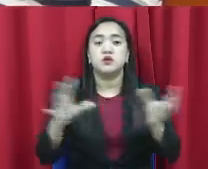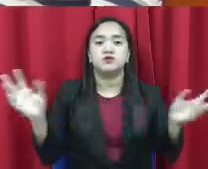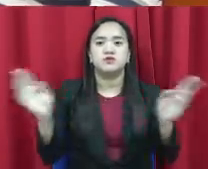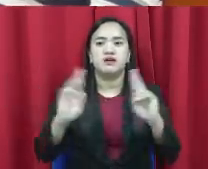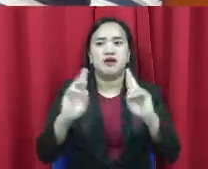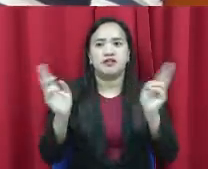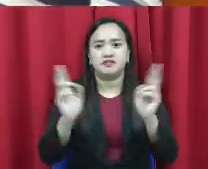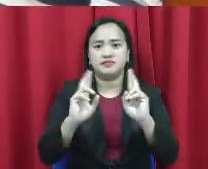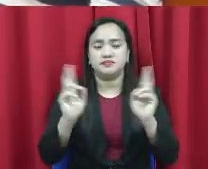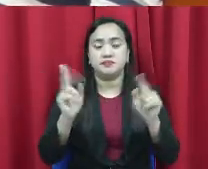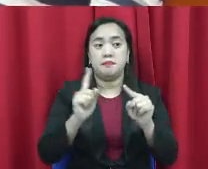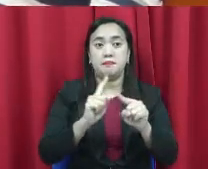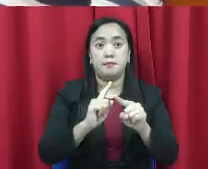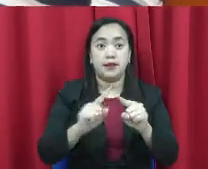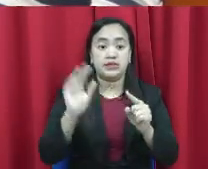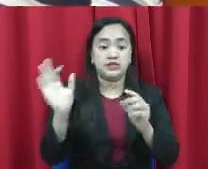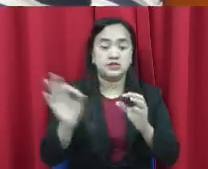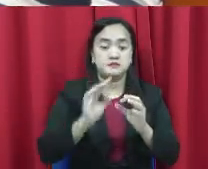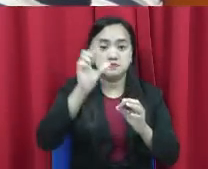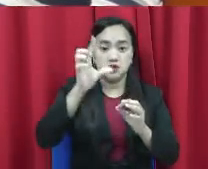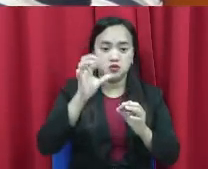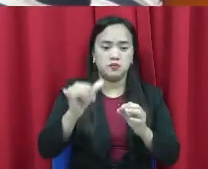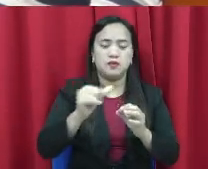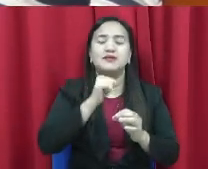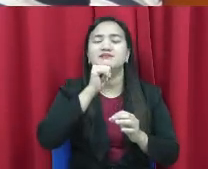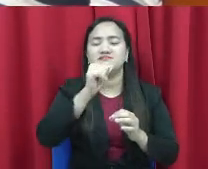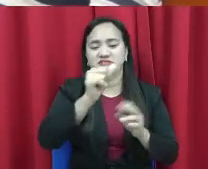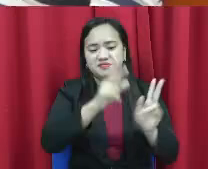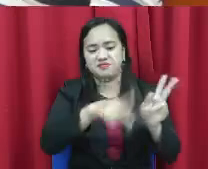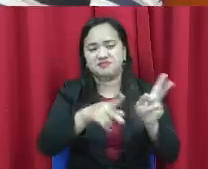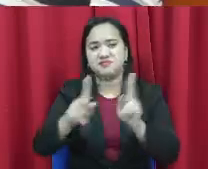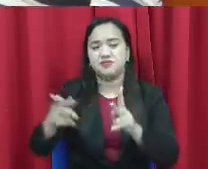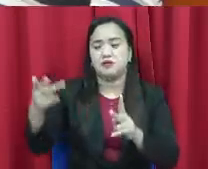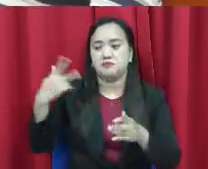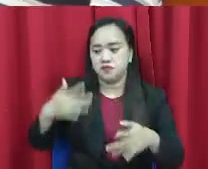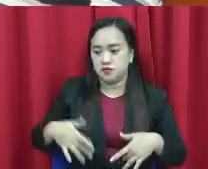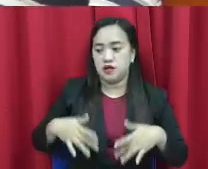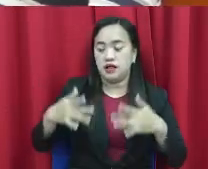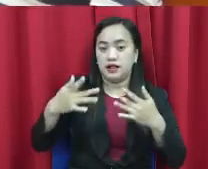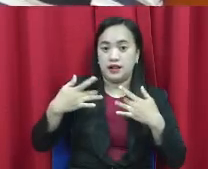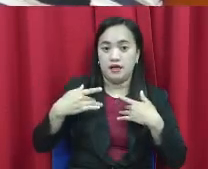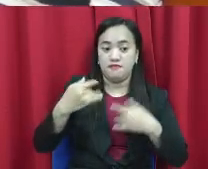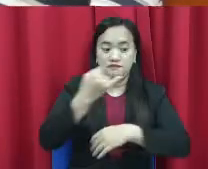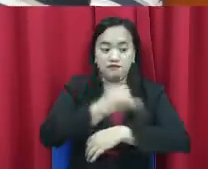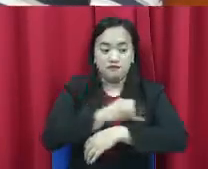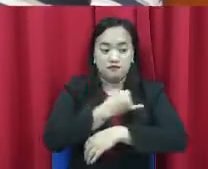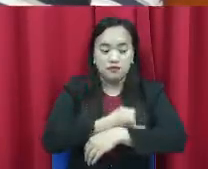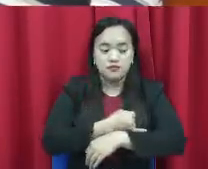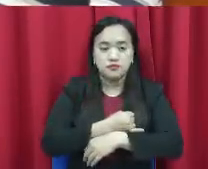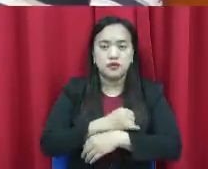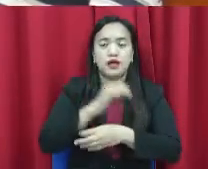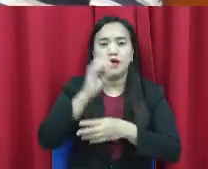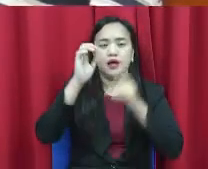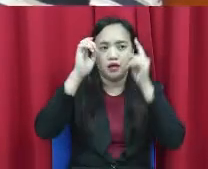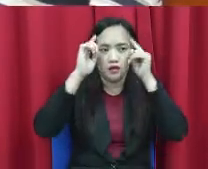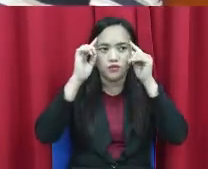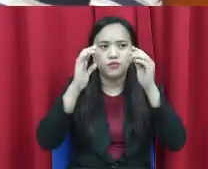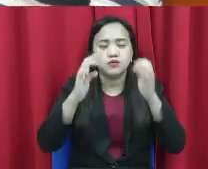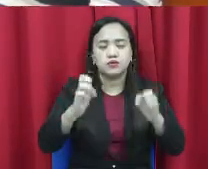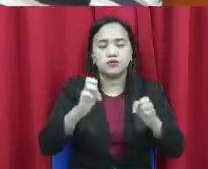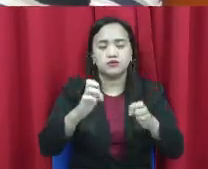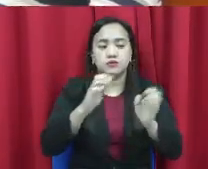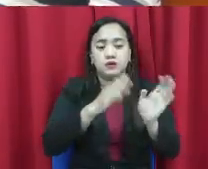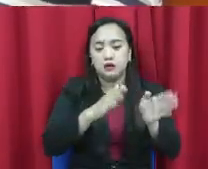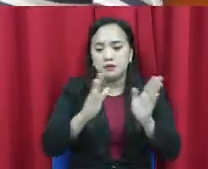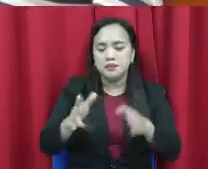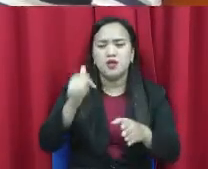bao pero spiritually hindi prepared meron ng life insurance yung educational plan plakadong plakado